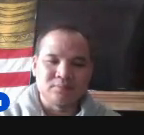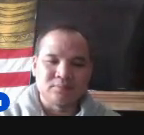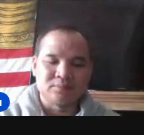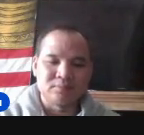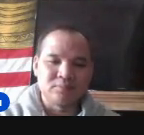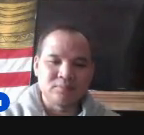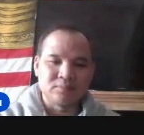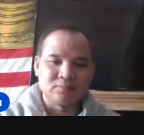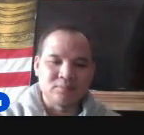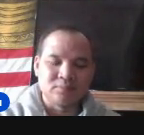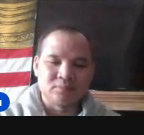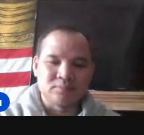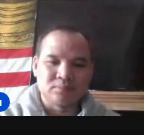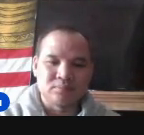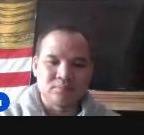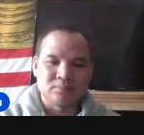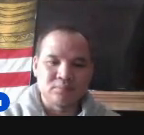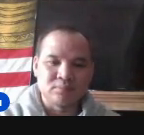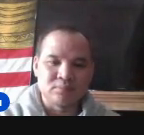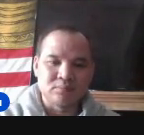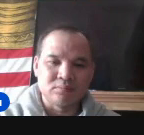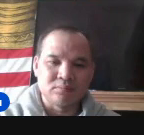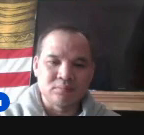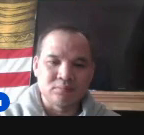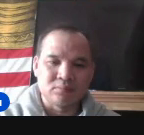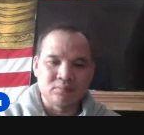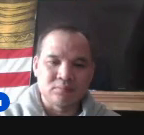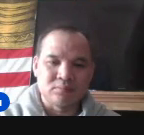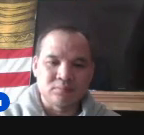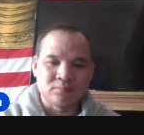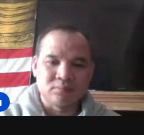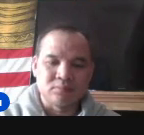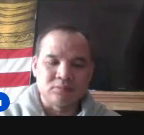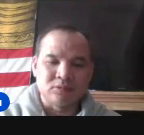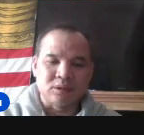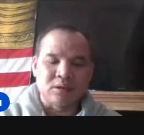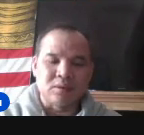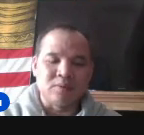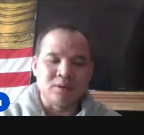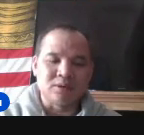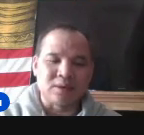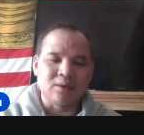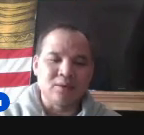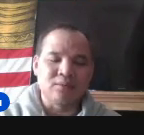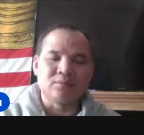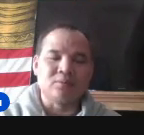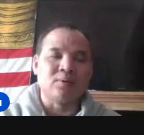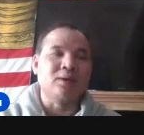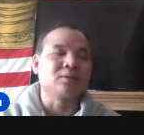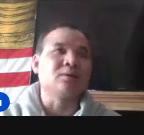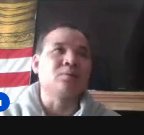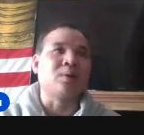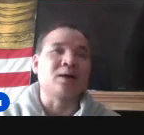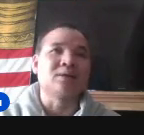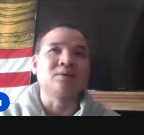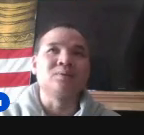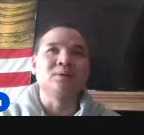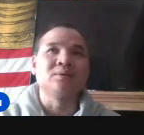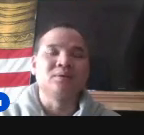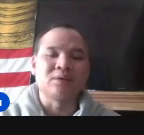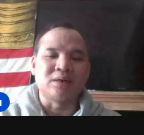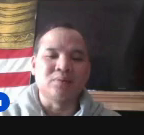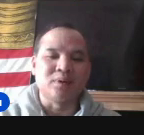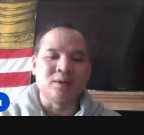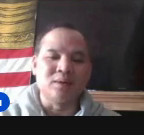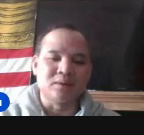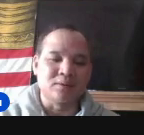าถึงตอนนี้กำลังกลายเป็น beginning of the end ของกองทัพเมียนมาจริงไหมคะ เมื่อเตอร์วาคีนุย เป็น